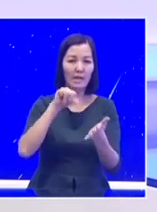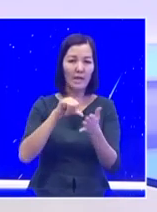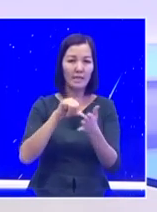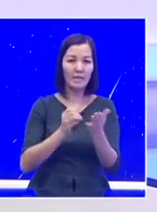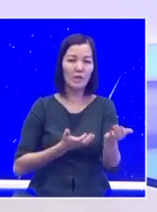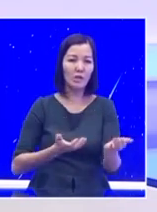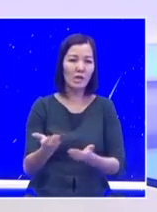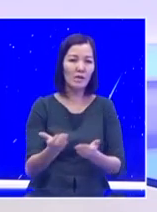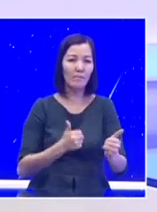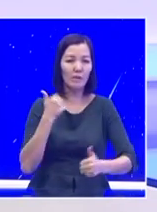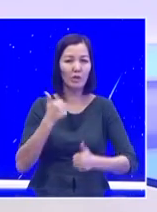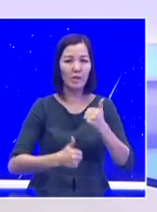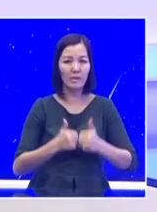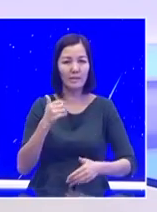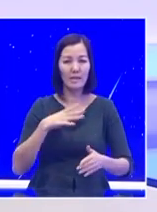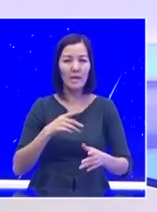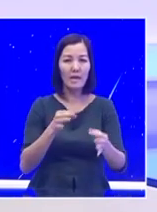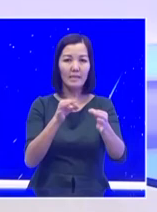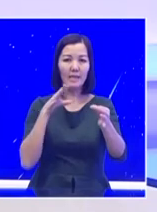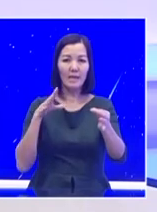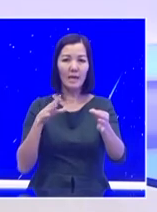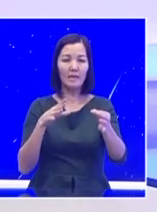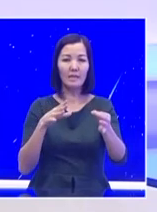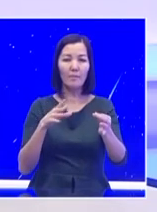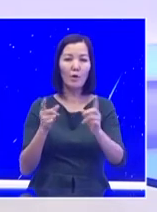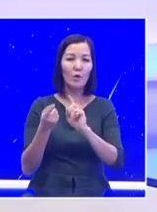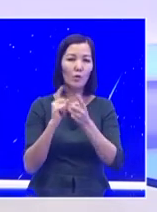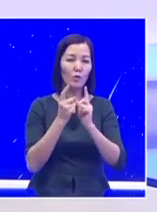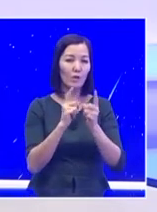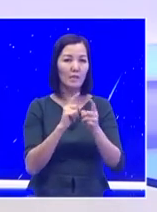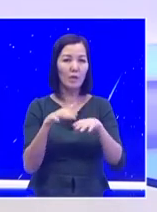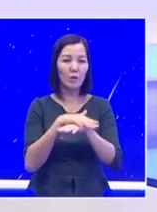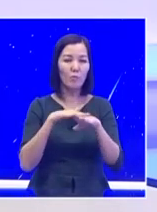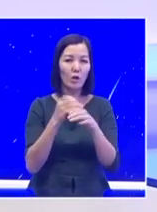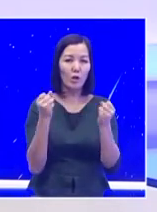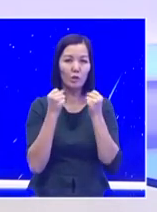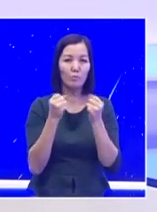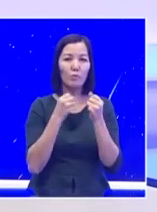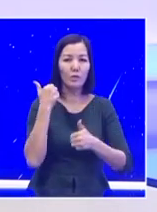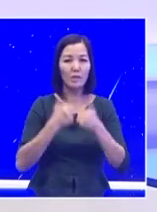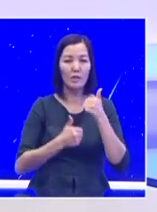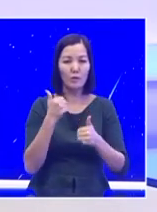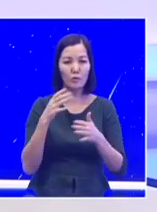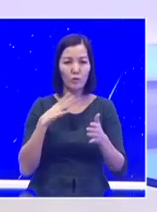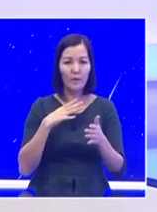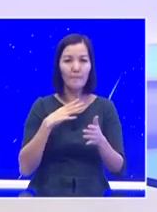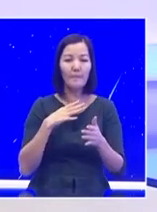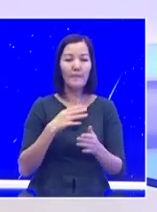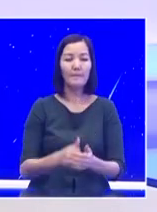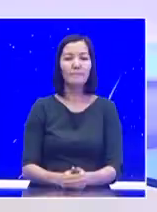Олар шаңғымен жарысып, арқан тартысты, садақ атып, толағай күресі сияқты бұқаралық спорт түрлерінен сынға түсіп, шеберліктерін